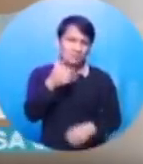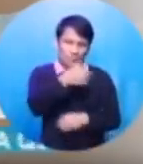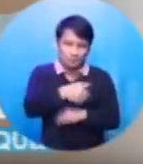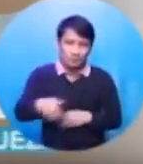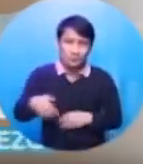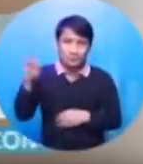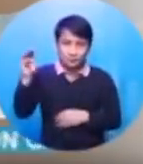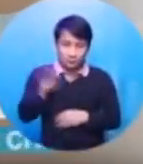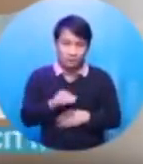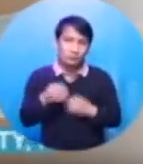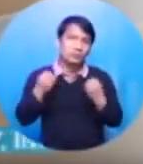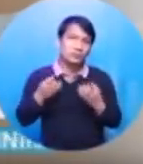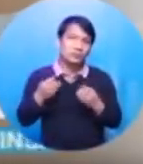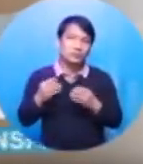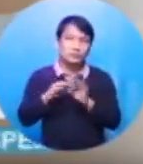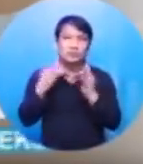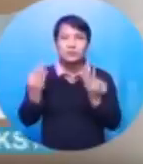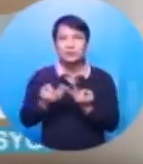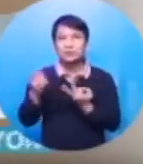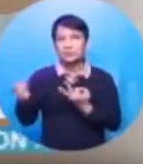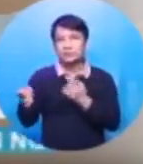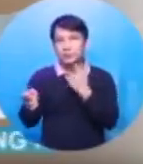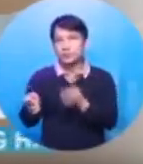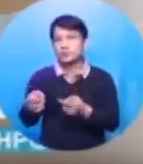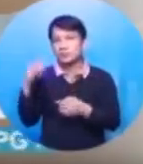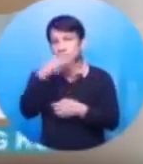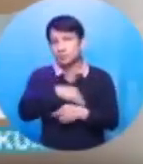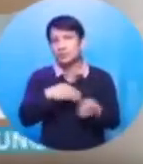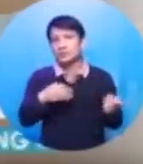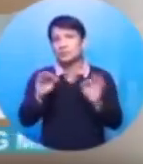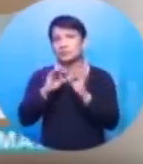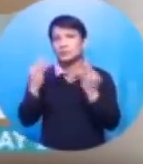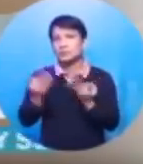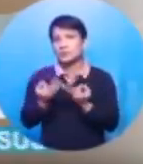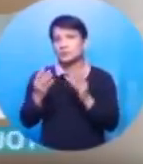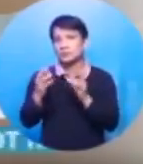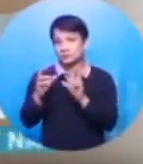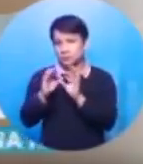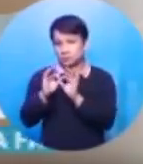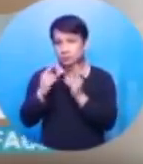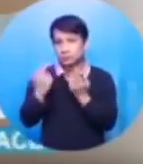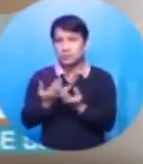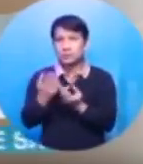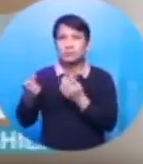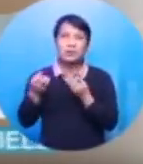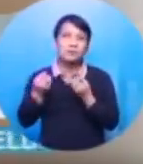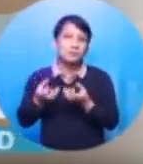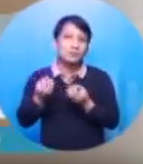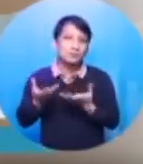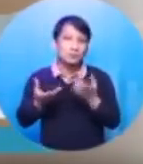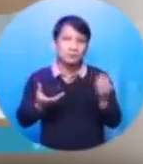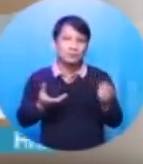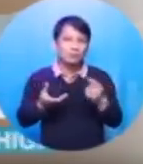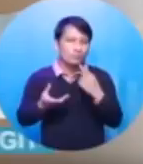sir, marami siyang kamag-anak sa Manila, sir. Sinungaling lang talaga yan. Ganito na lang. Dahil marami akong